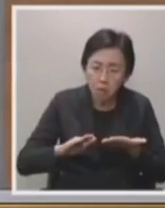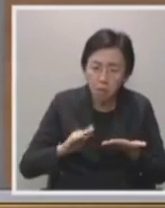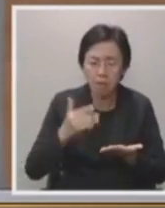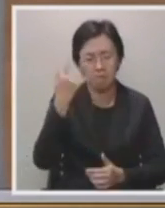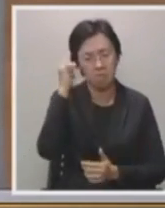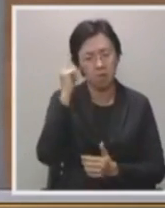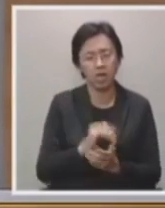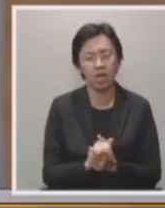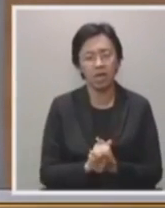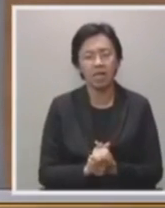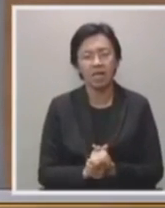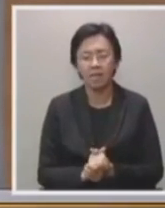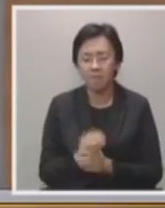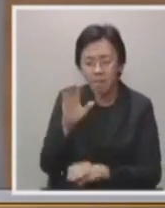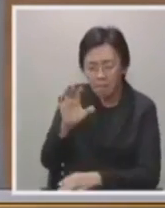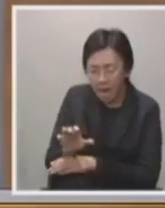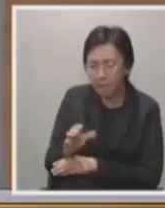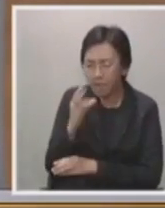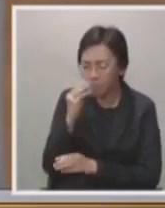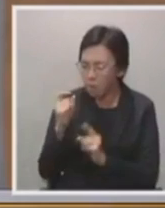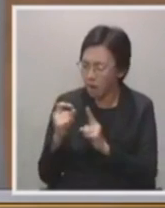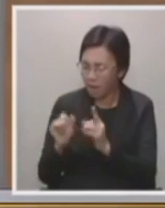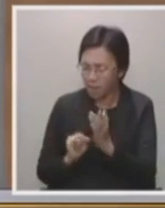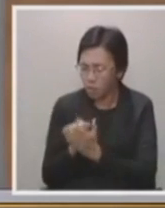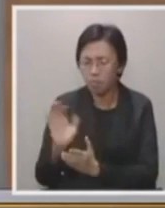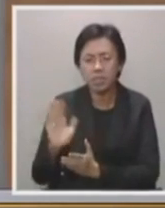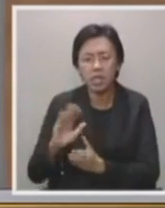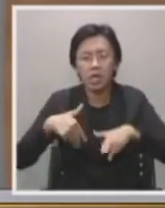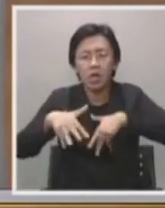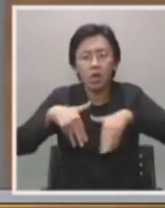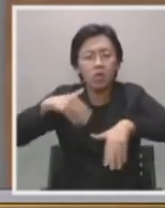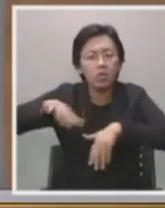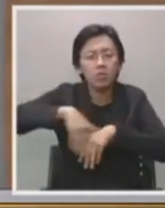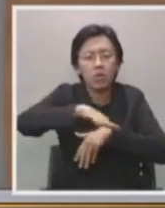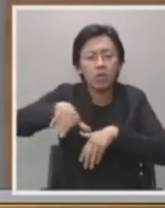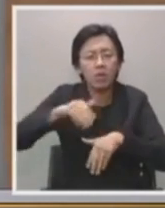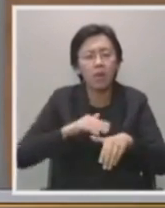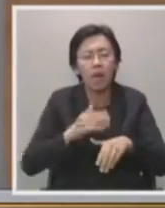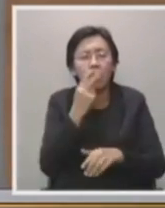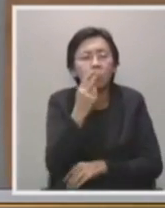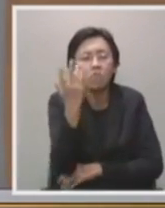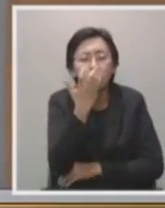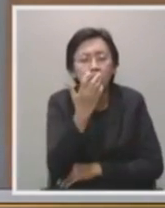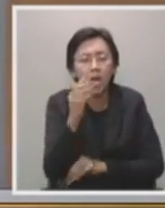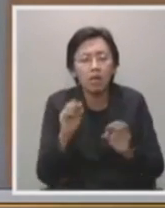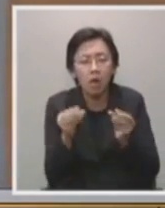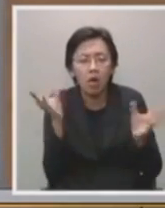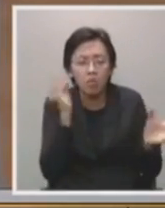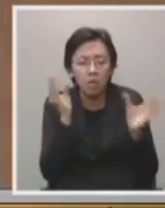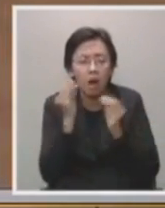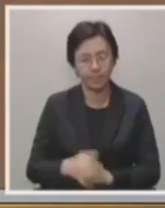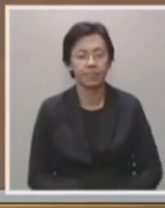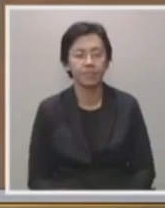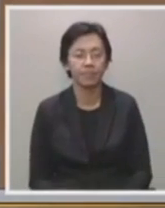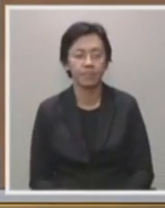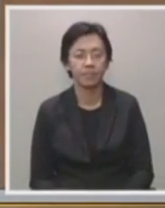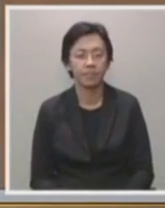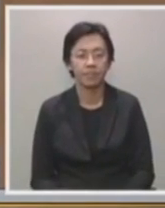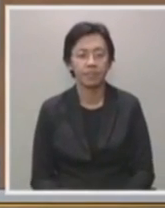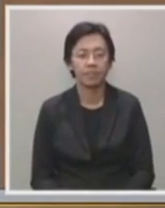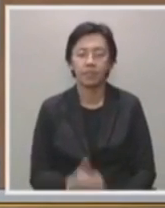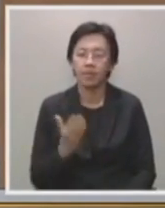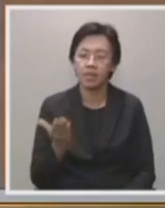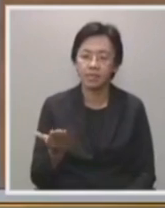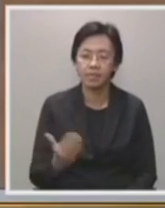คุณต้องเรียกอย่างนั้นอย่างนี้แต่เป็นตัวชี้คนก็เห็นทั้งเมืองทั้งประเทศครับก็ขอได้เข้าใจนะครับคุณปริน